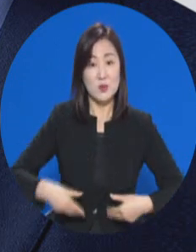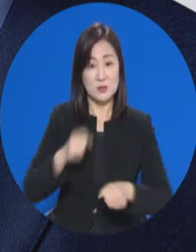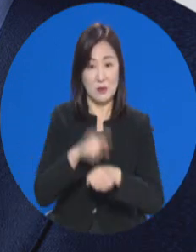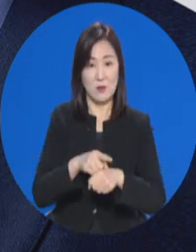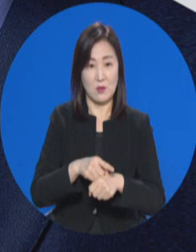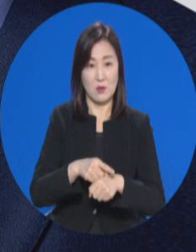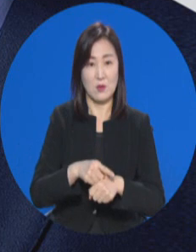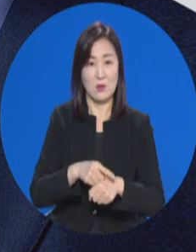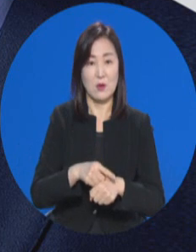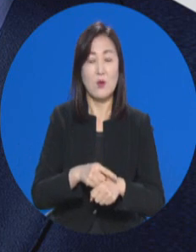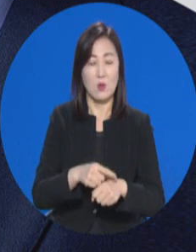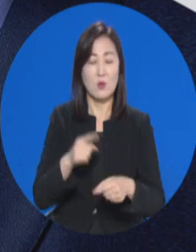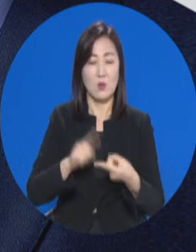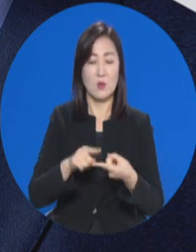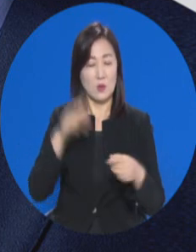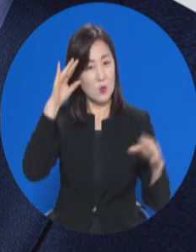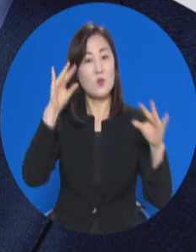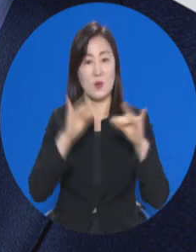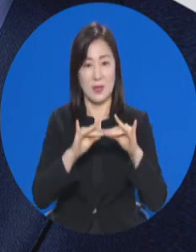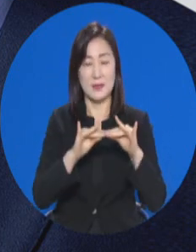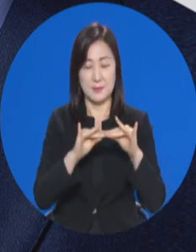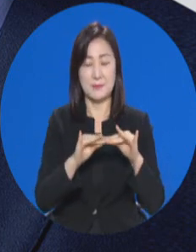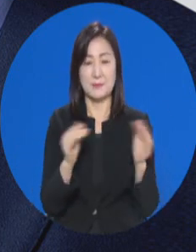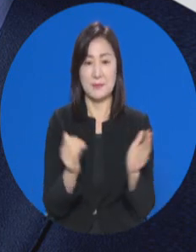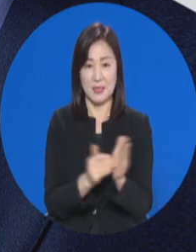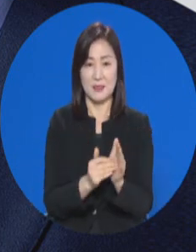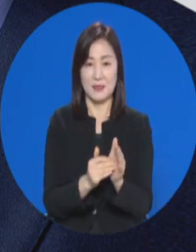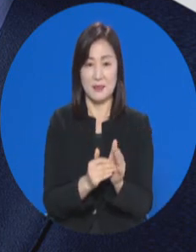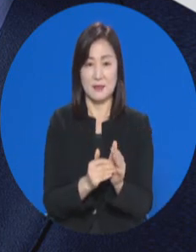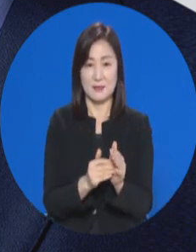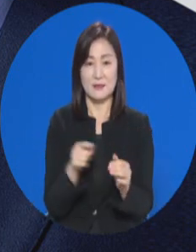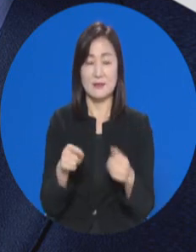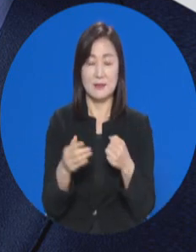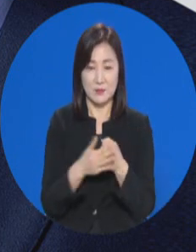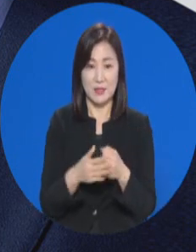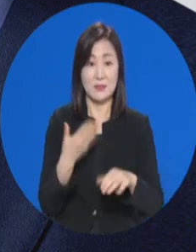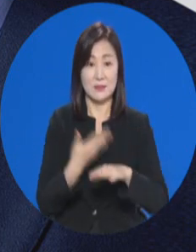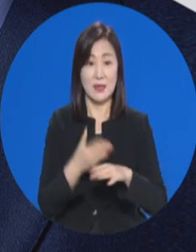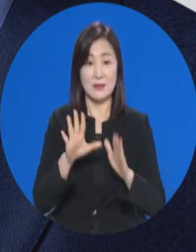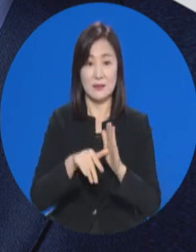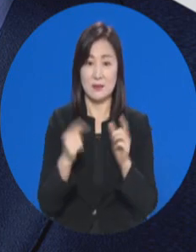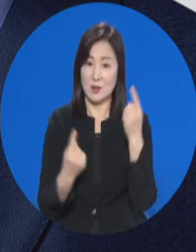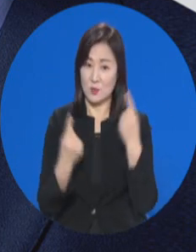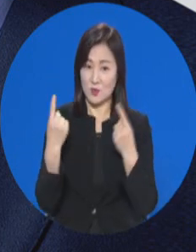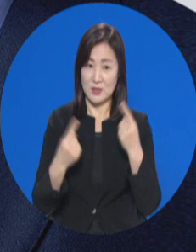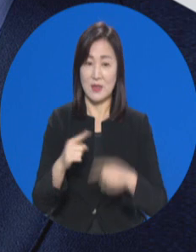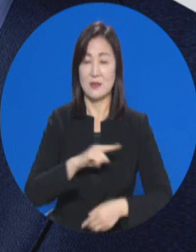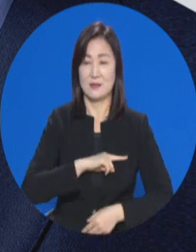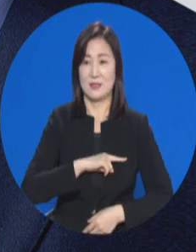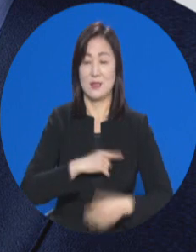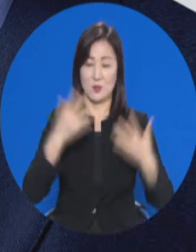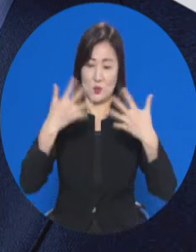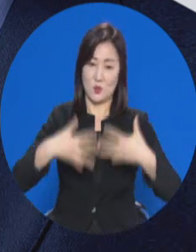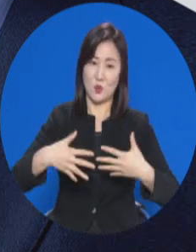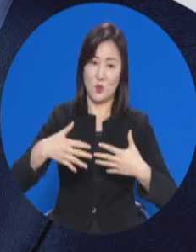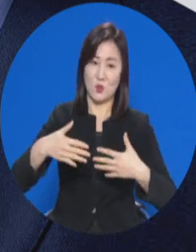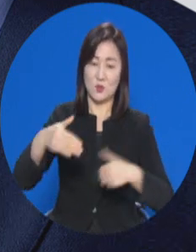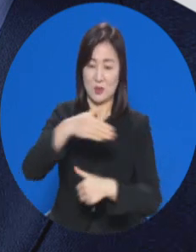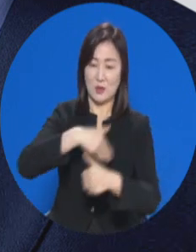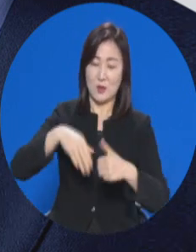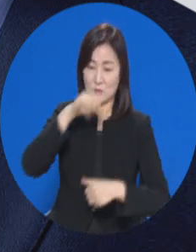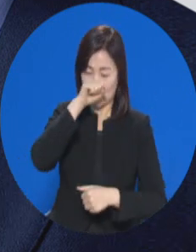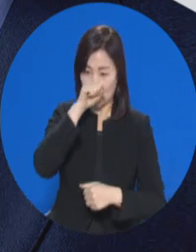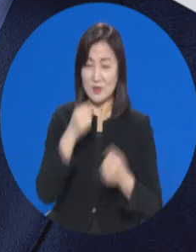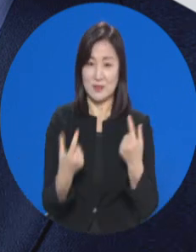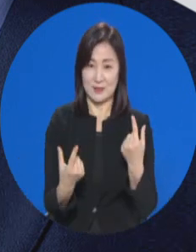필요성에 대해서는 공감들을 하셨어요. 그렇기 때문에 좀 다른 때보다도